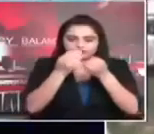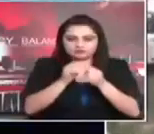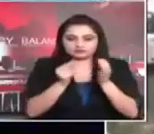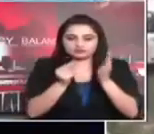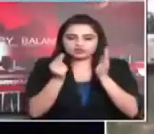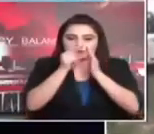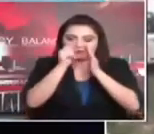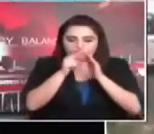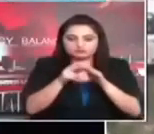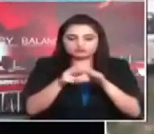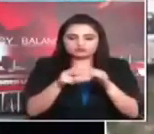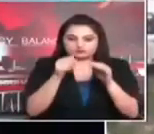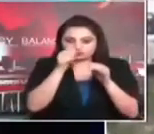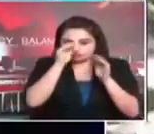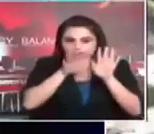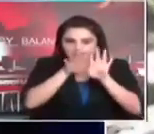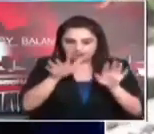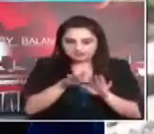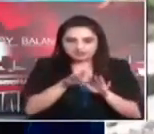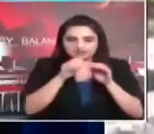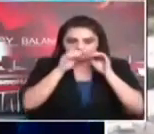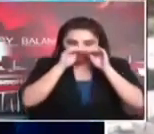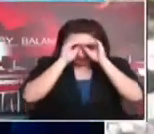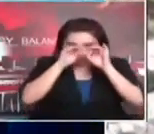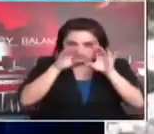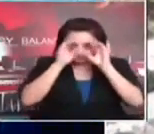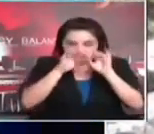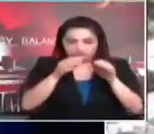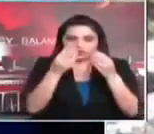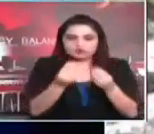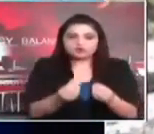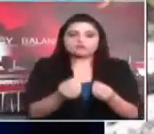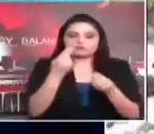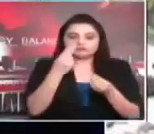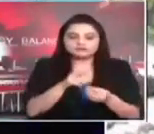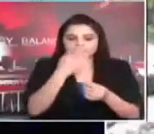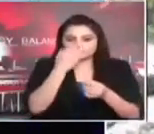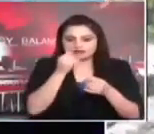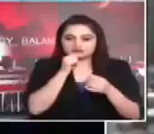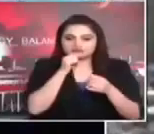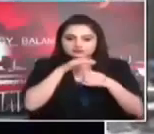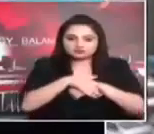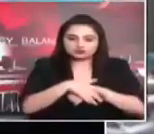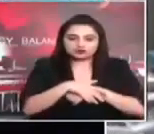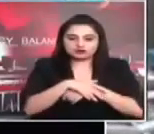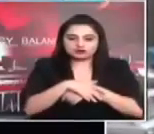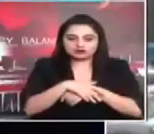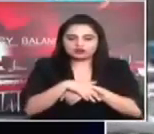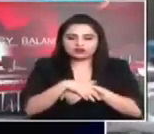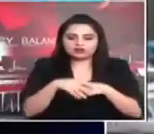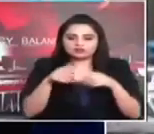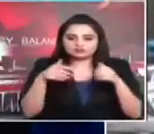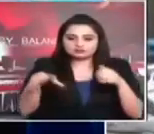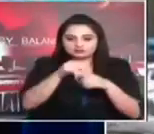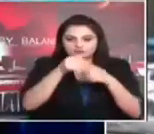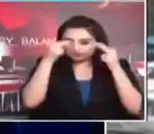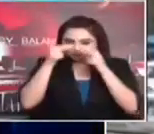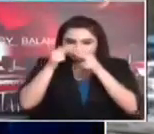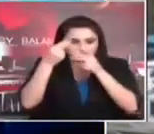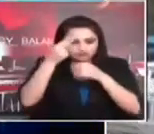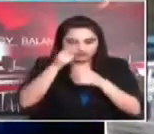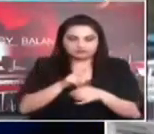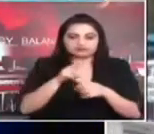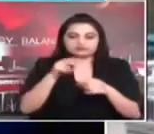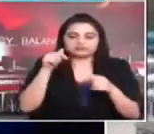पूर्वाधार र प्रसार प्रसारको अभावमा झरना ओझेलमा थियो। तर स्थानीयको पहलमा तत्कालीन भेडिटार गाविस,